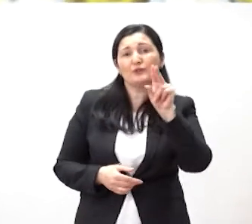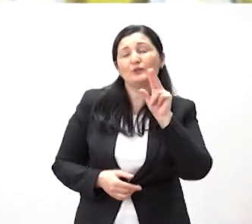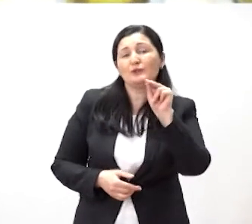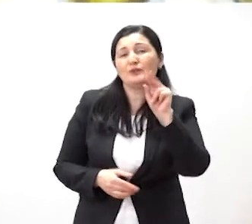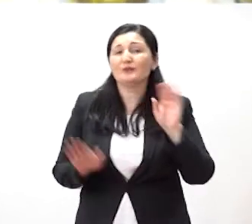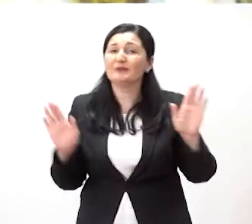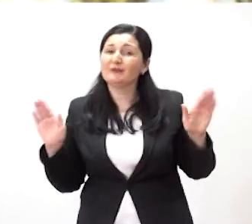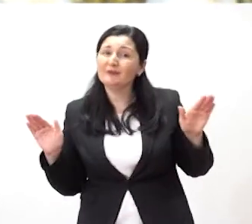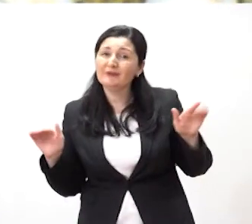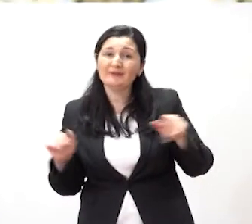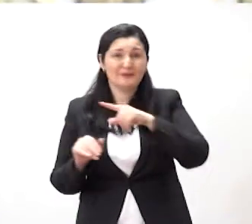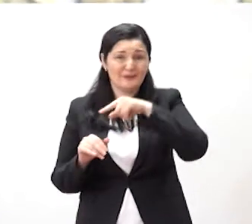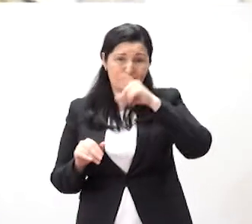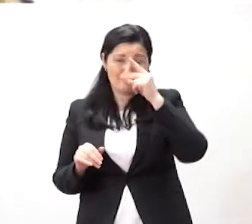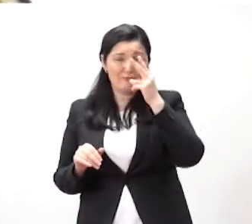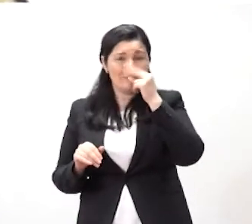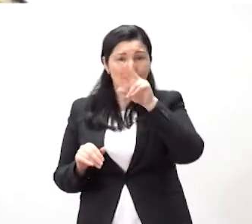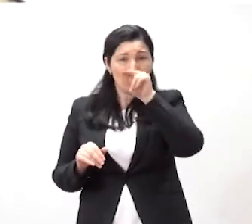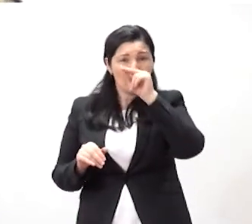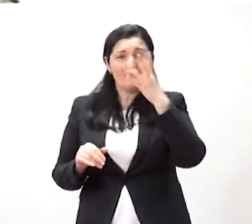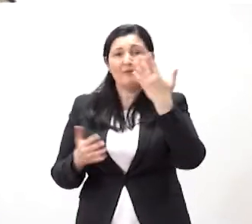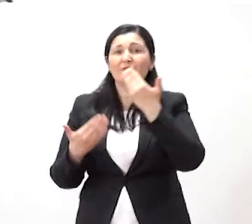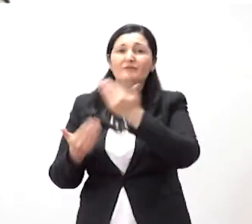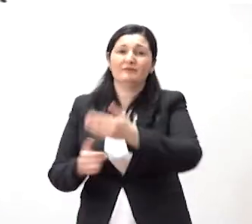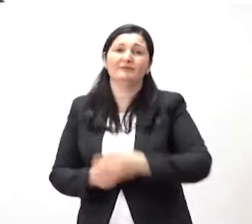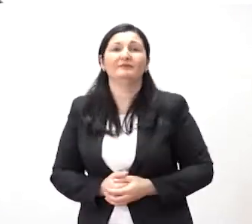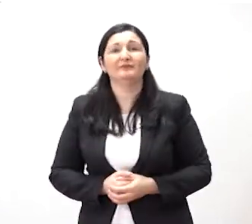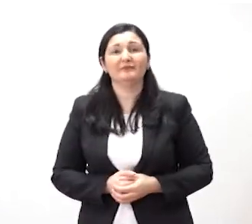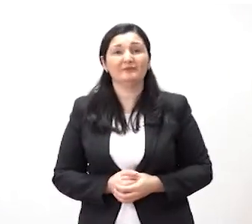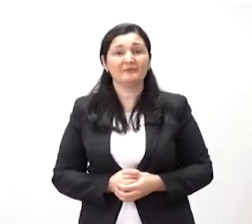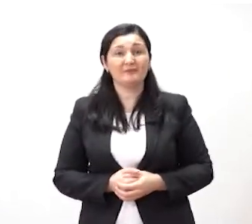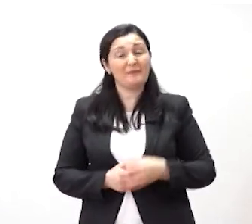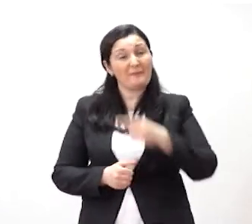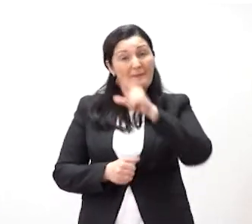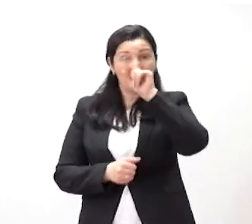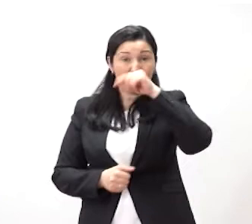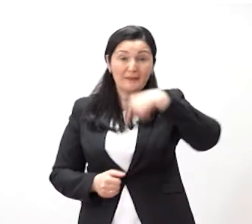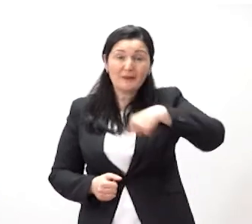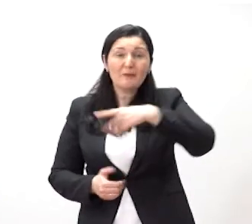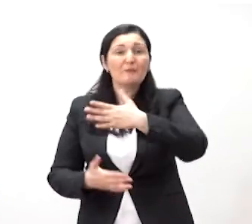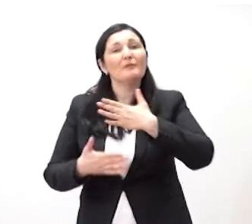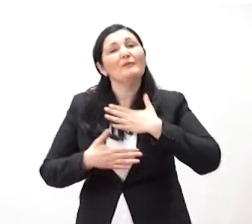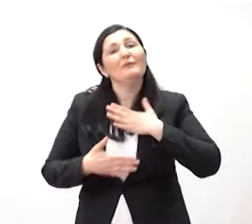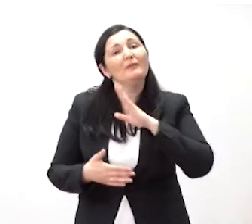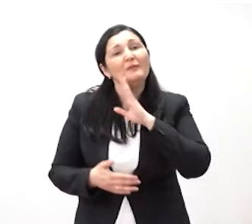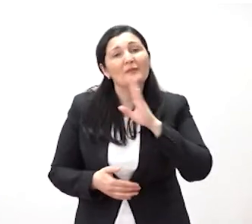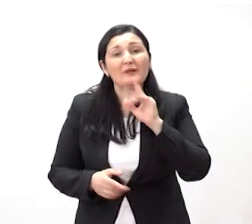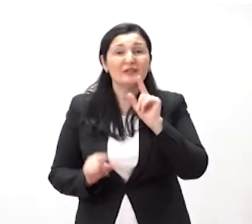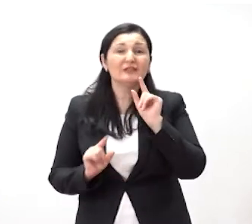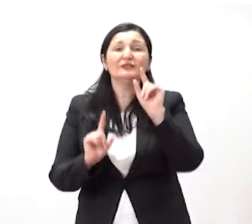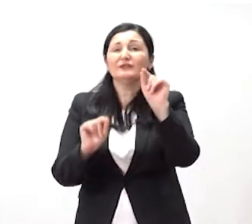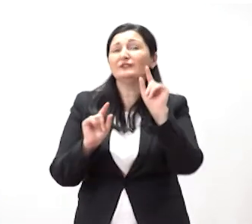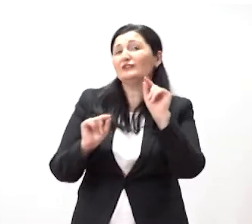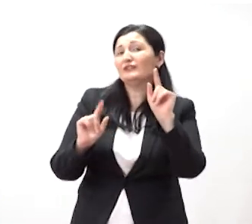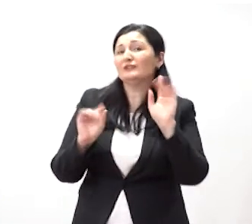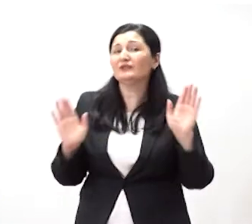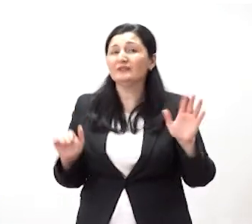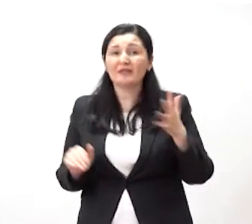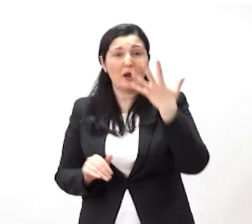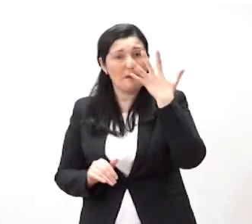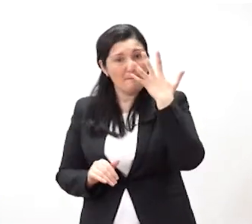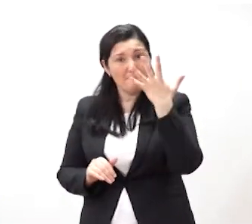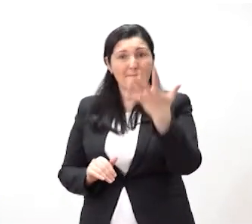چهار چوجه غاز. آچه ما مرغ مرجان است. چی چی کردن پنج